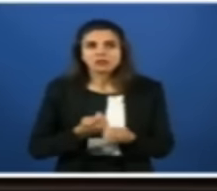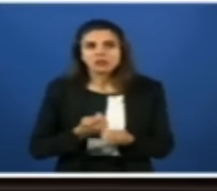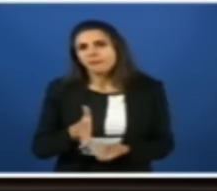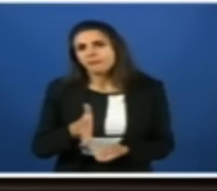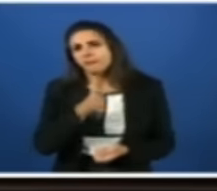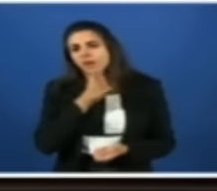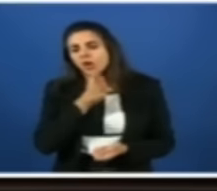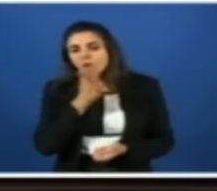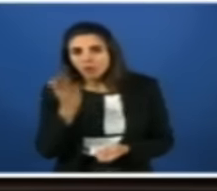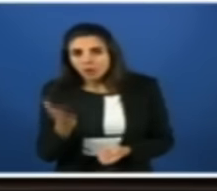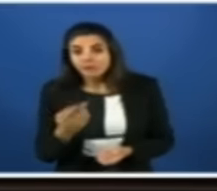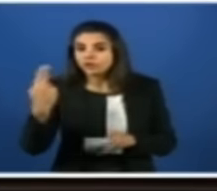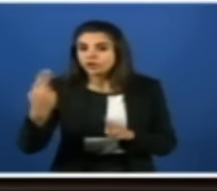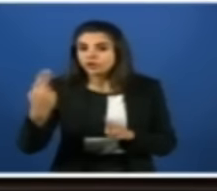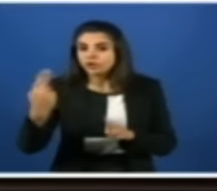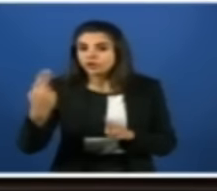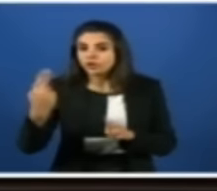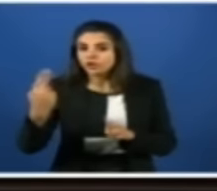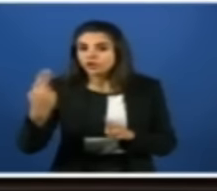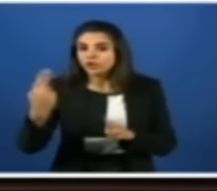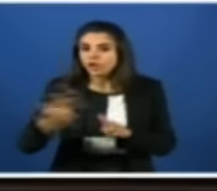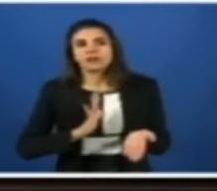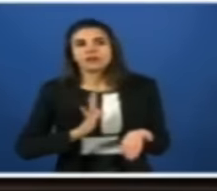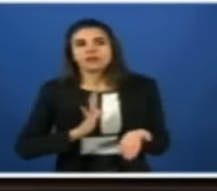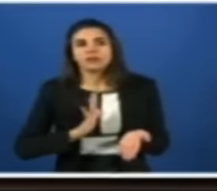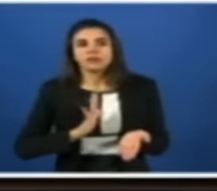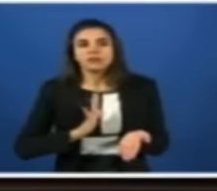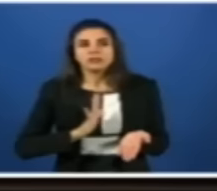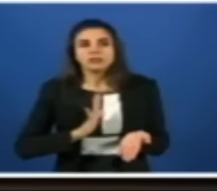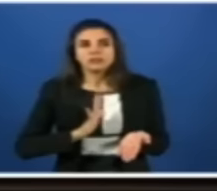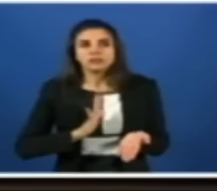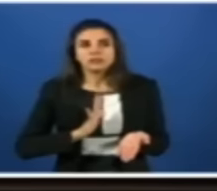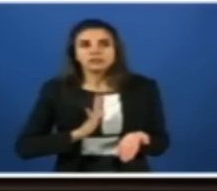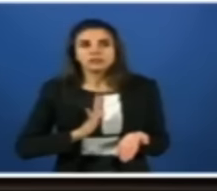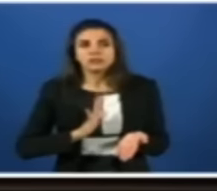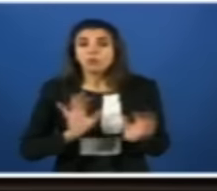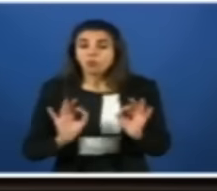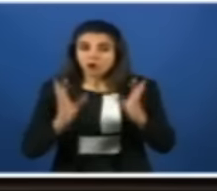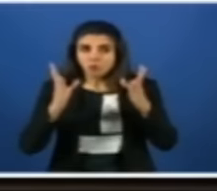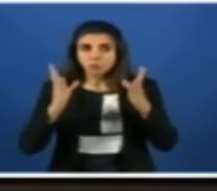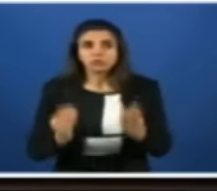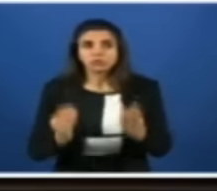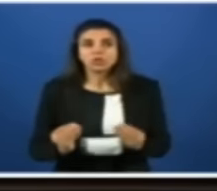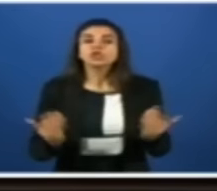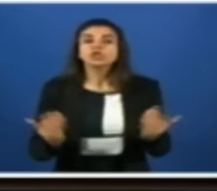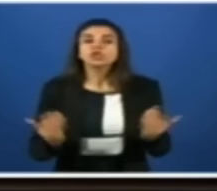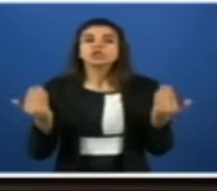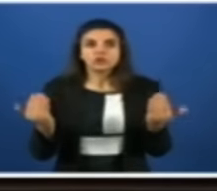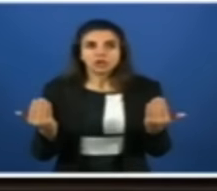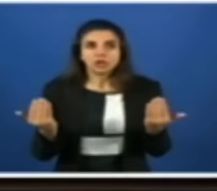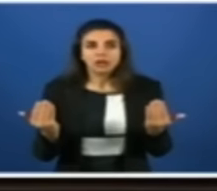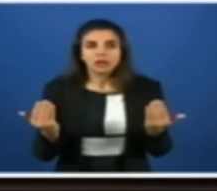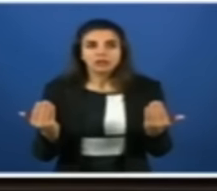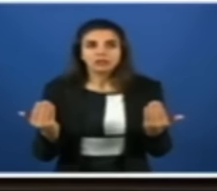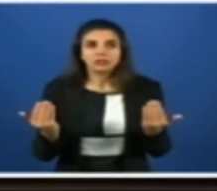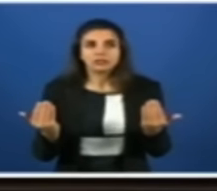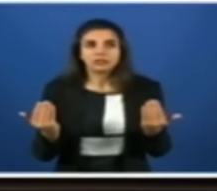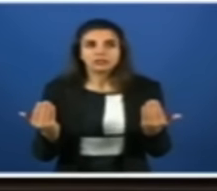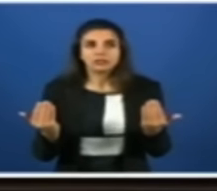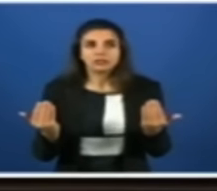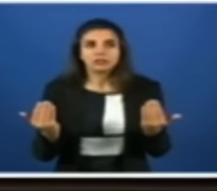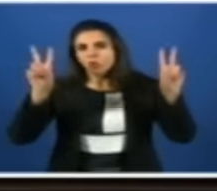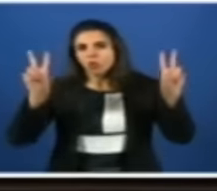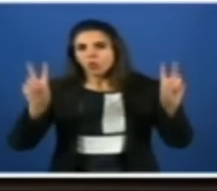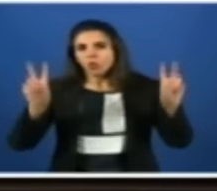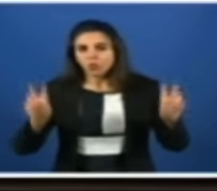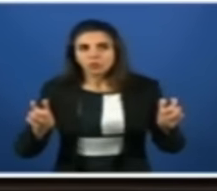bellidir. Tecrübe de ortadadır. Ve böylece inşallah bu konuyu